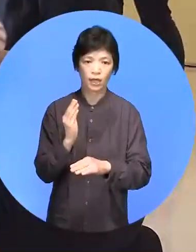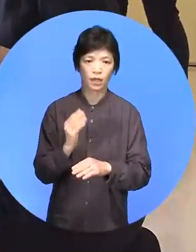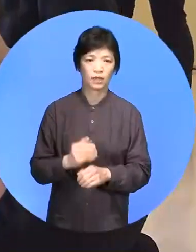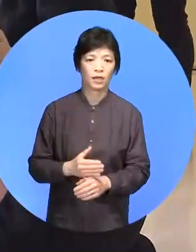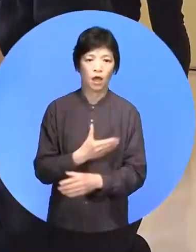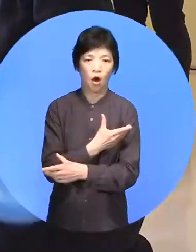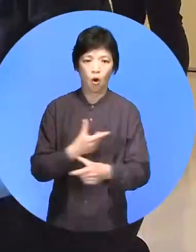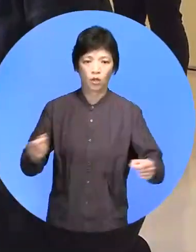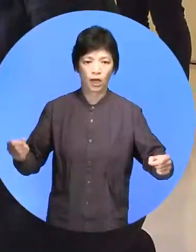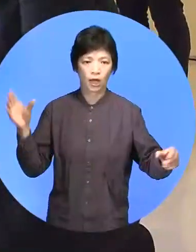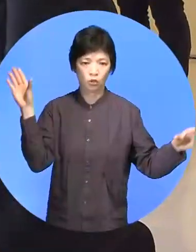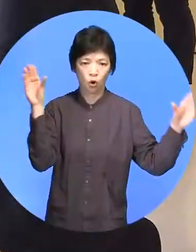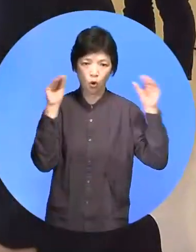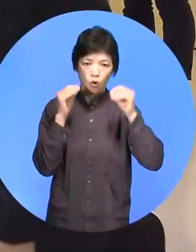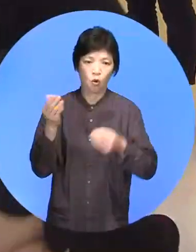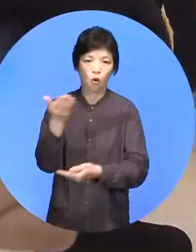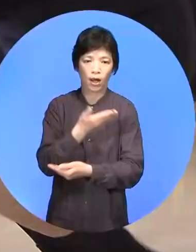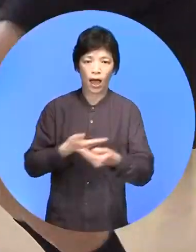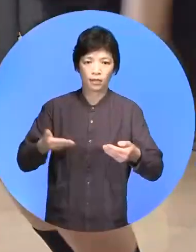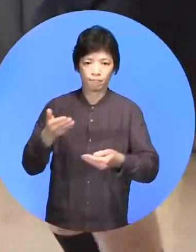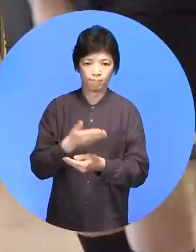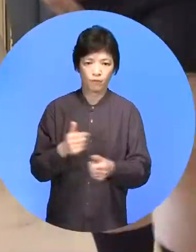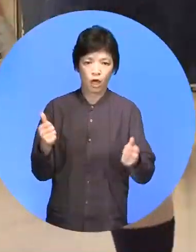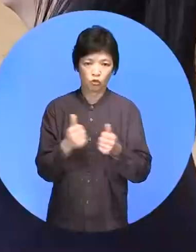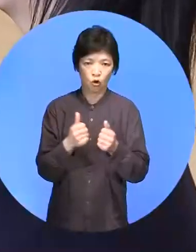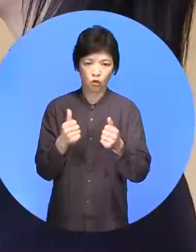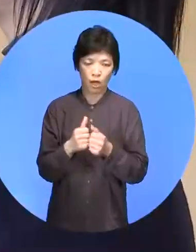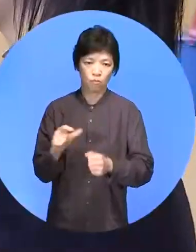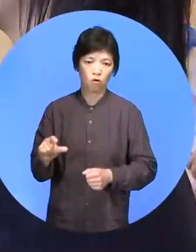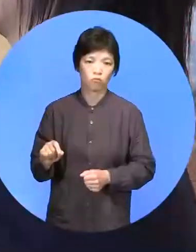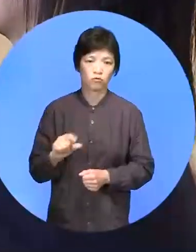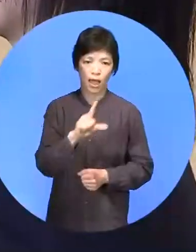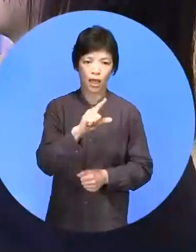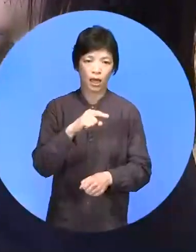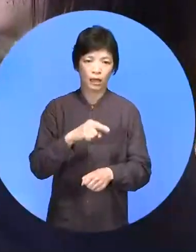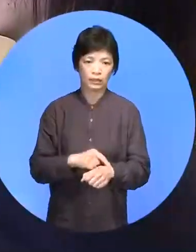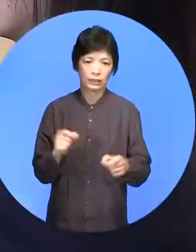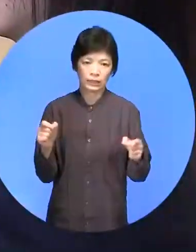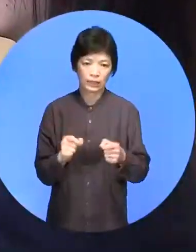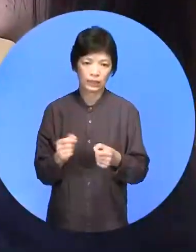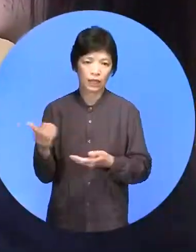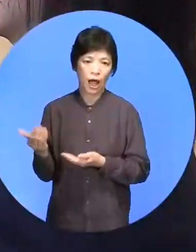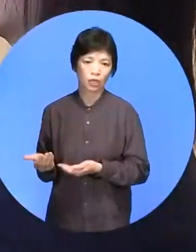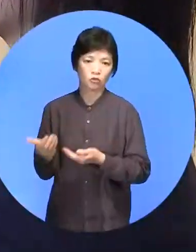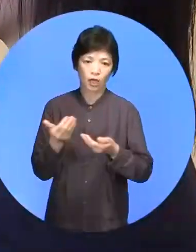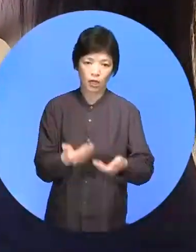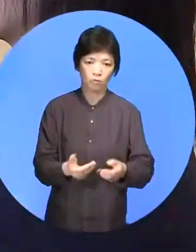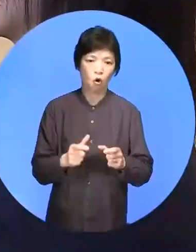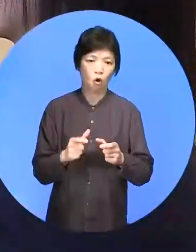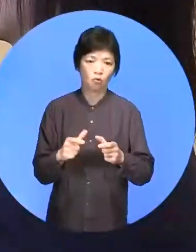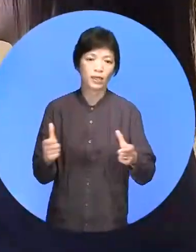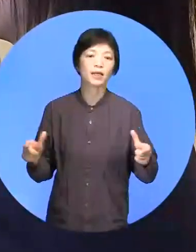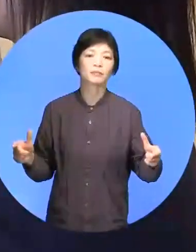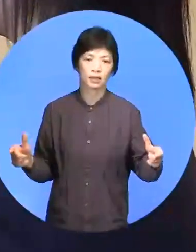育ての相談や一時預かりで利用する人が増えてきているということです。